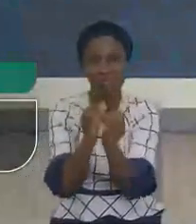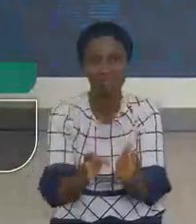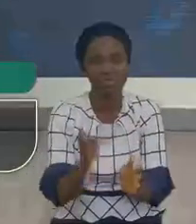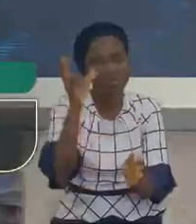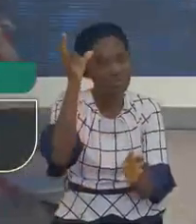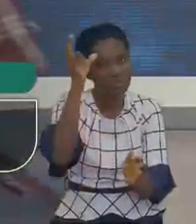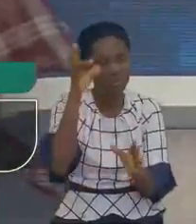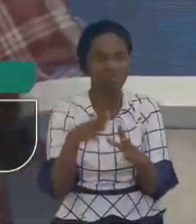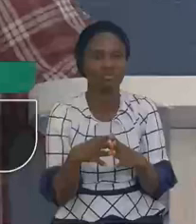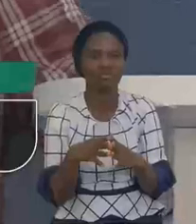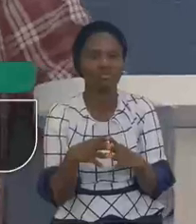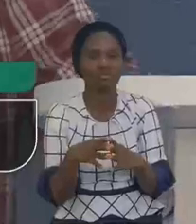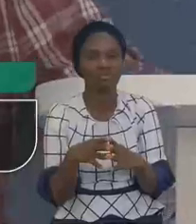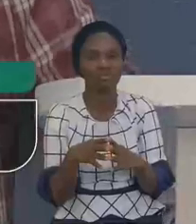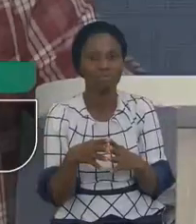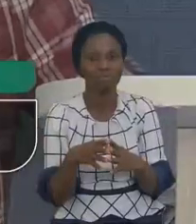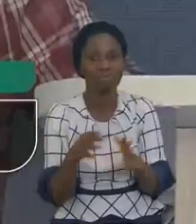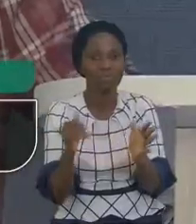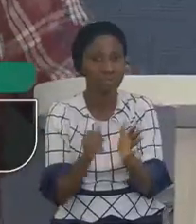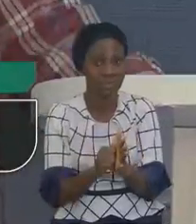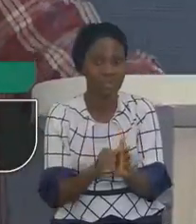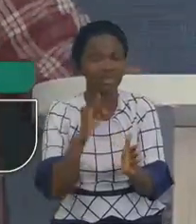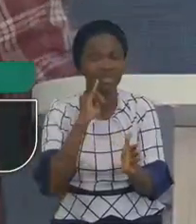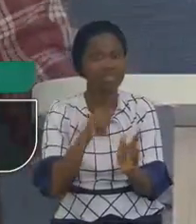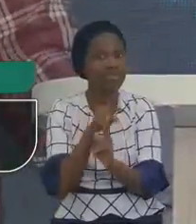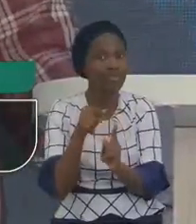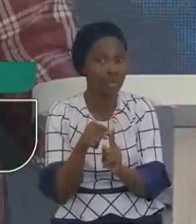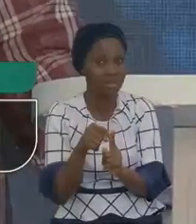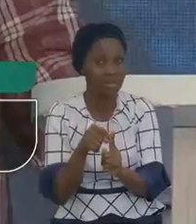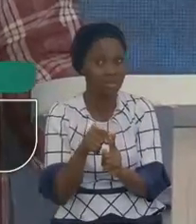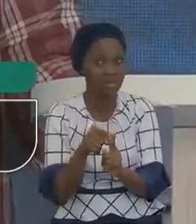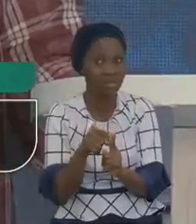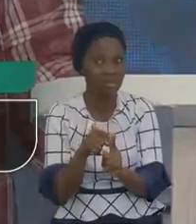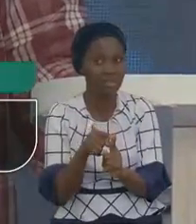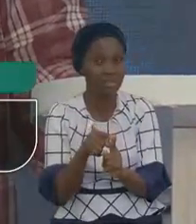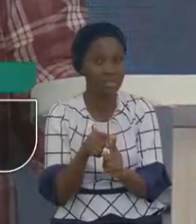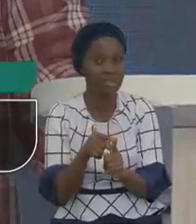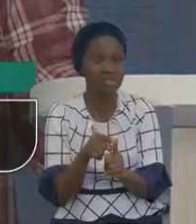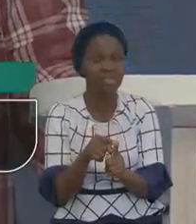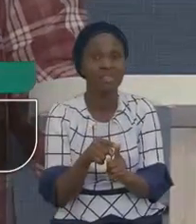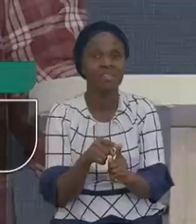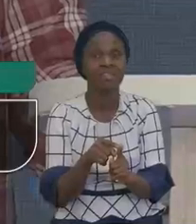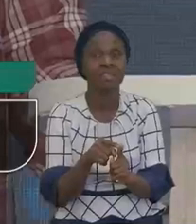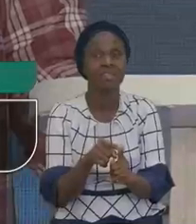C'est en ce moment-là que sa main d'élévation se saisira de toi.